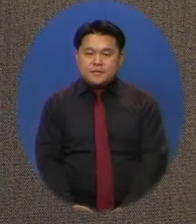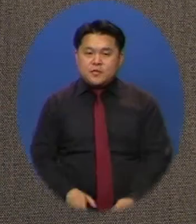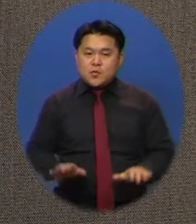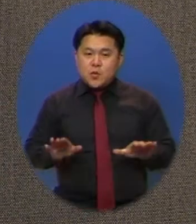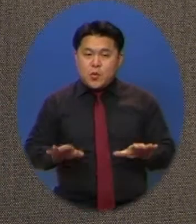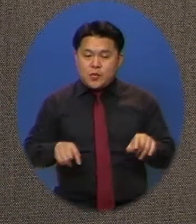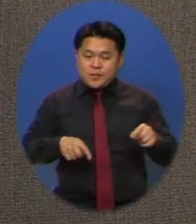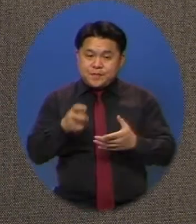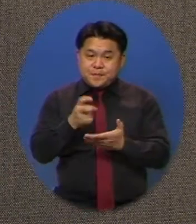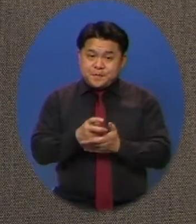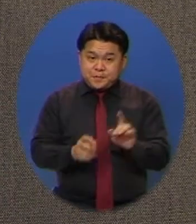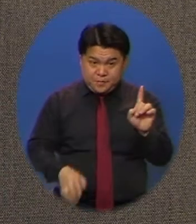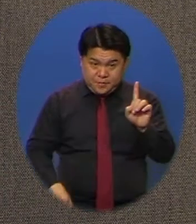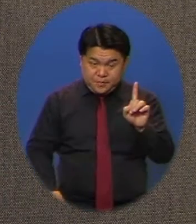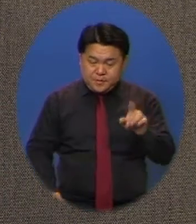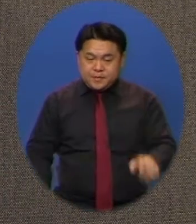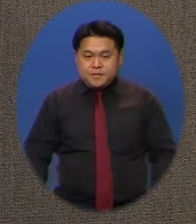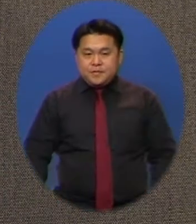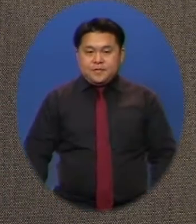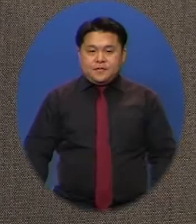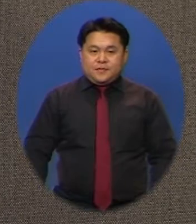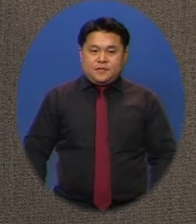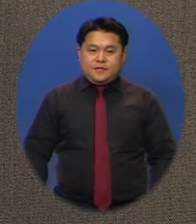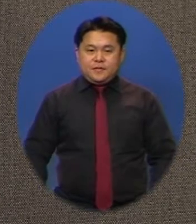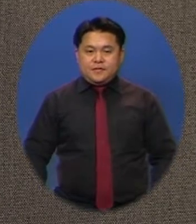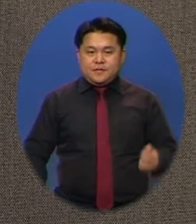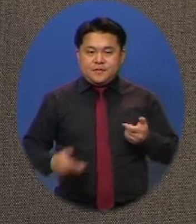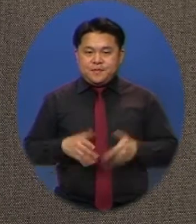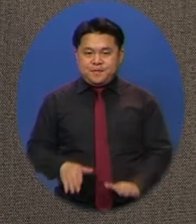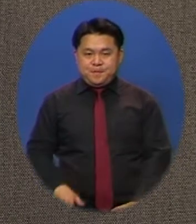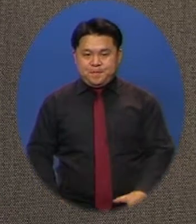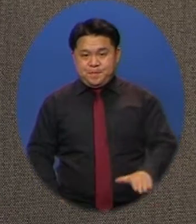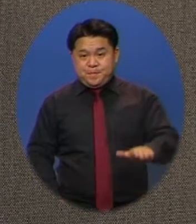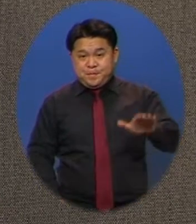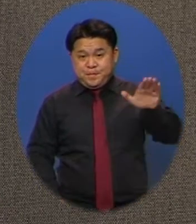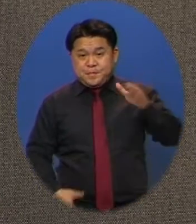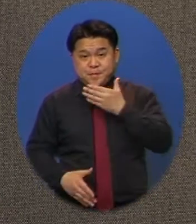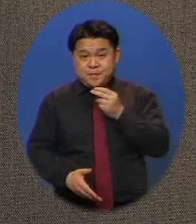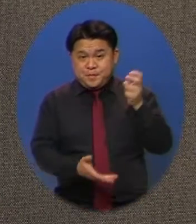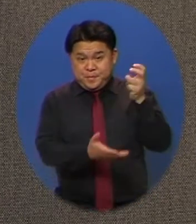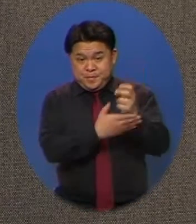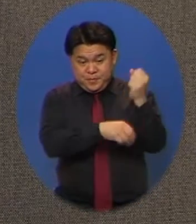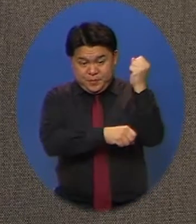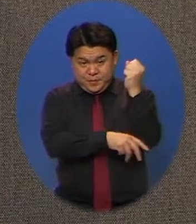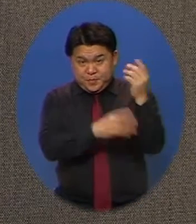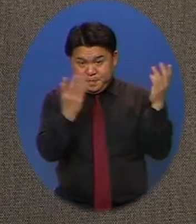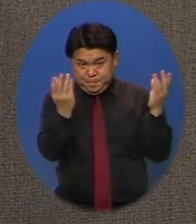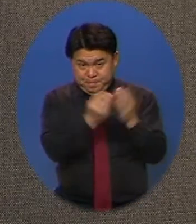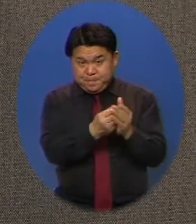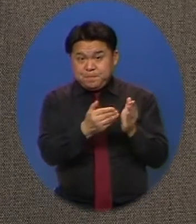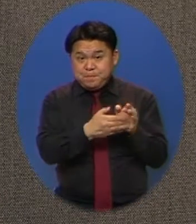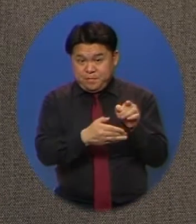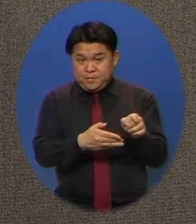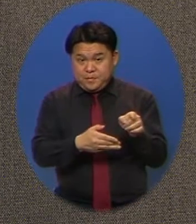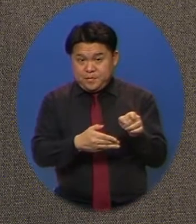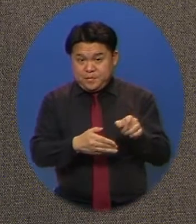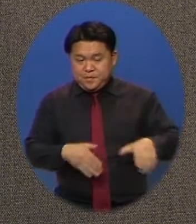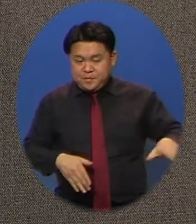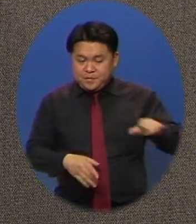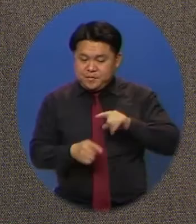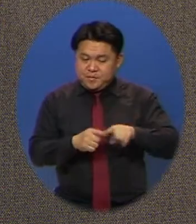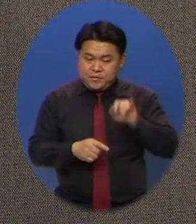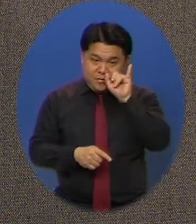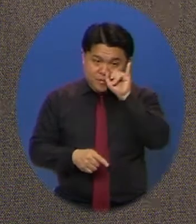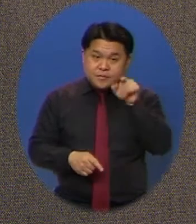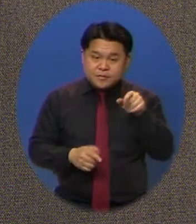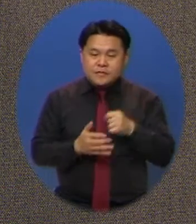금년의 정책의 방향이 생애 주기별 맞춤형 복지 제도의 기본 툴이 완성됐다, 이렇게 저희들이 평가를 하고